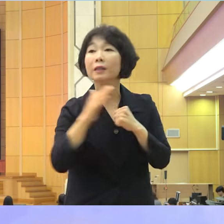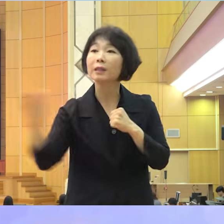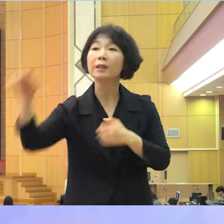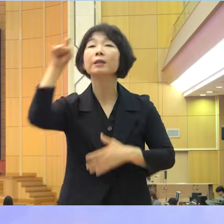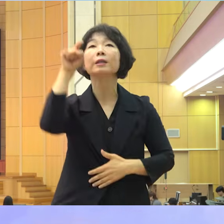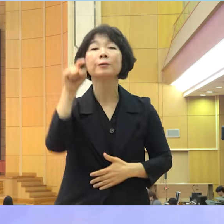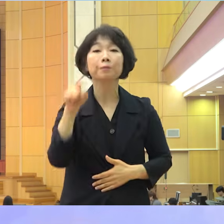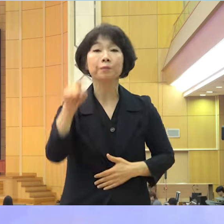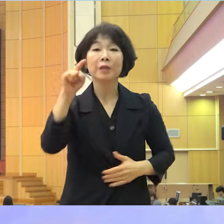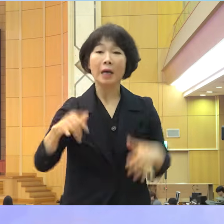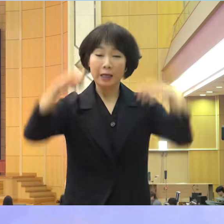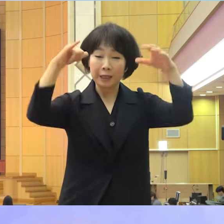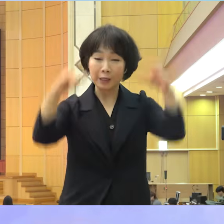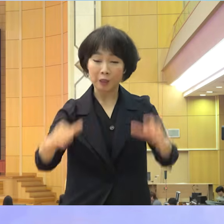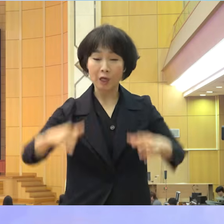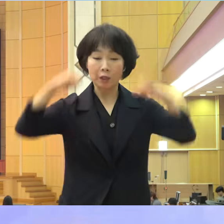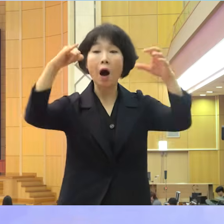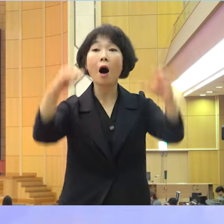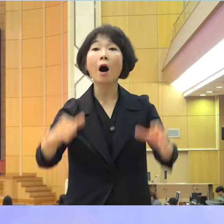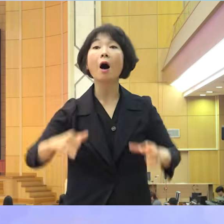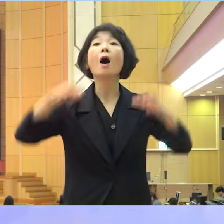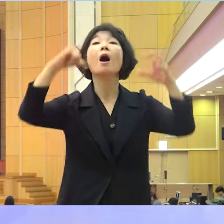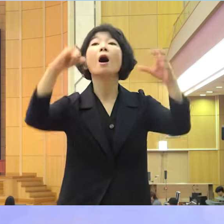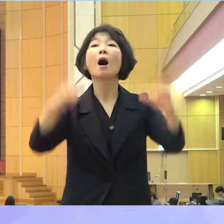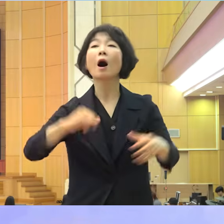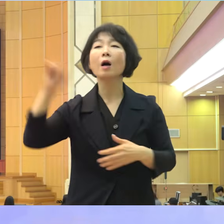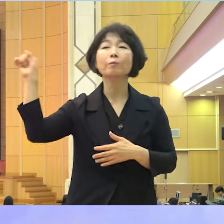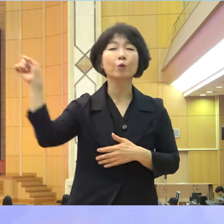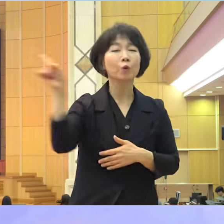샘솟으니 이 세상